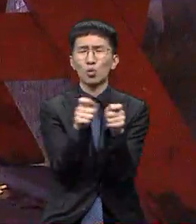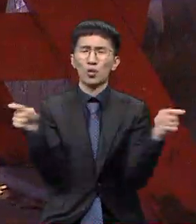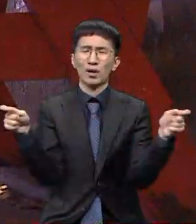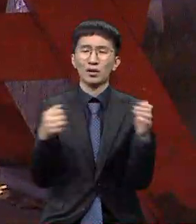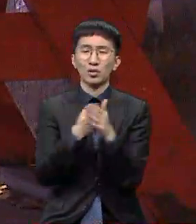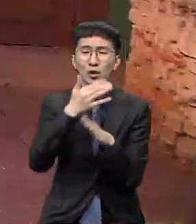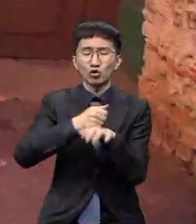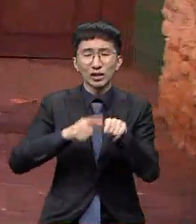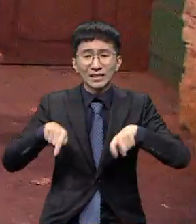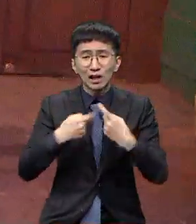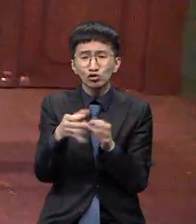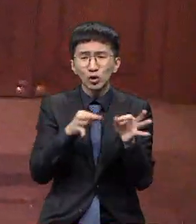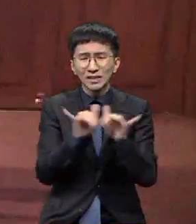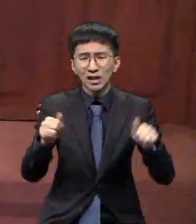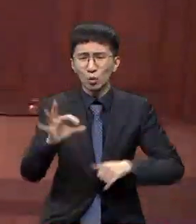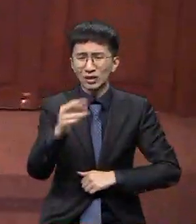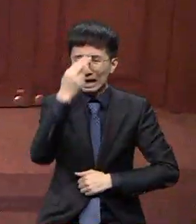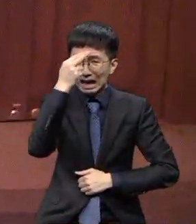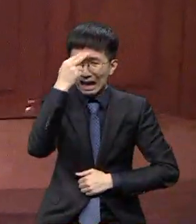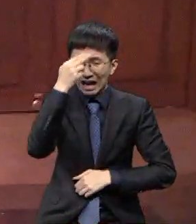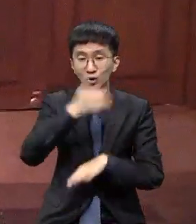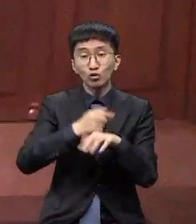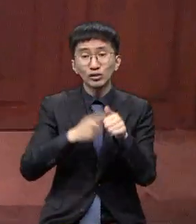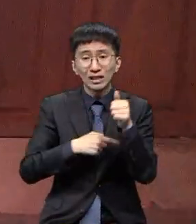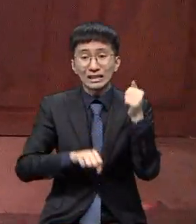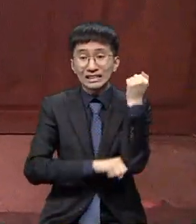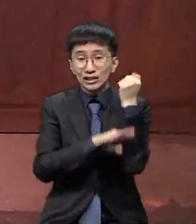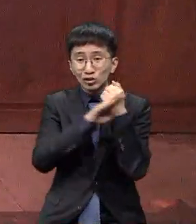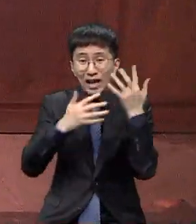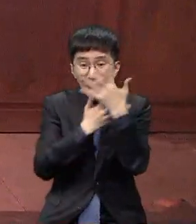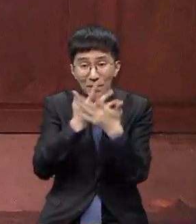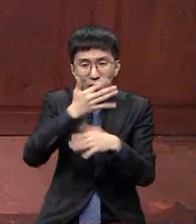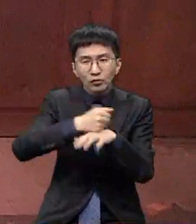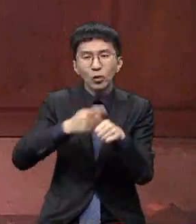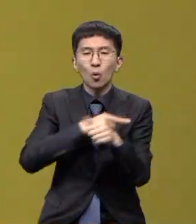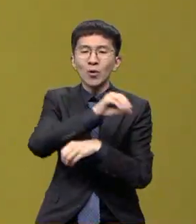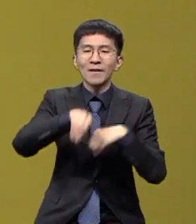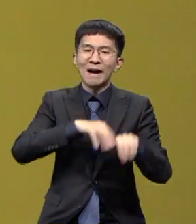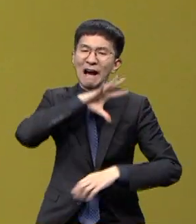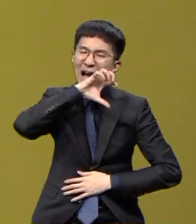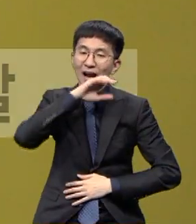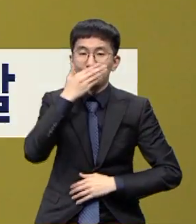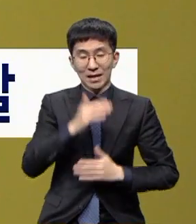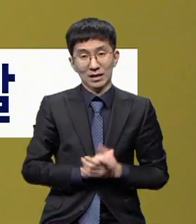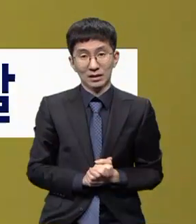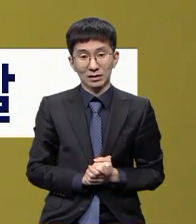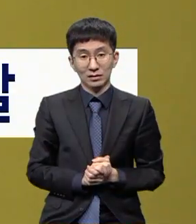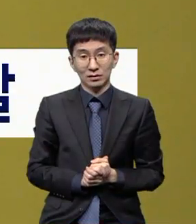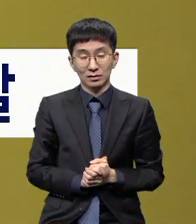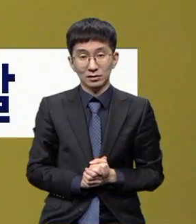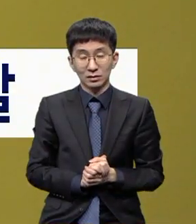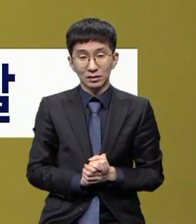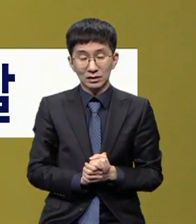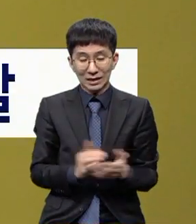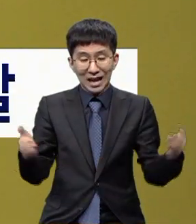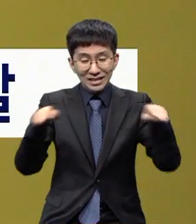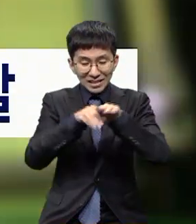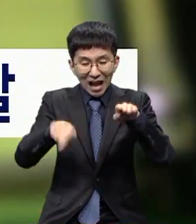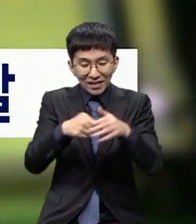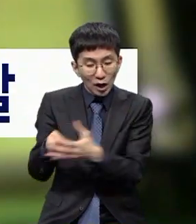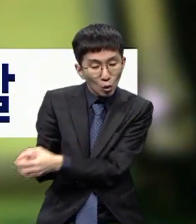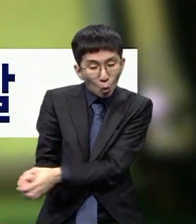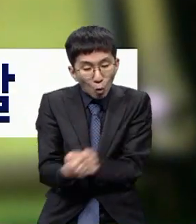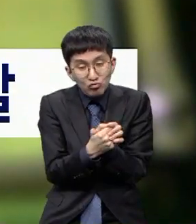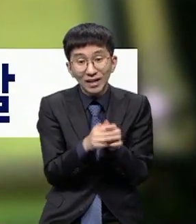위협받는 자영업자들이 늘게 되면 모호한 기준은 저항을 부를 수밖에 없습니다. 당장 스크린 골프장 업주들이 불특정